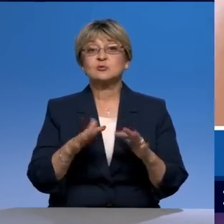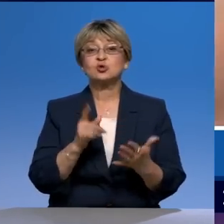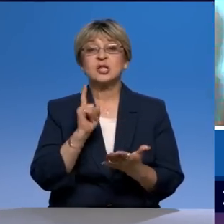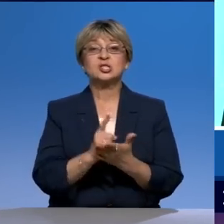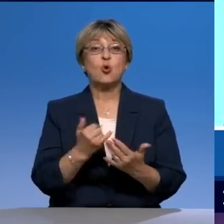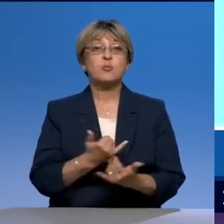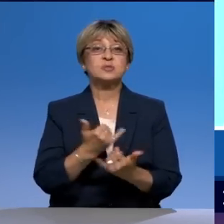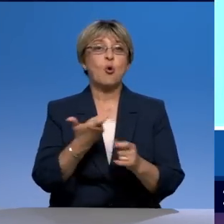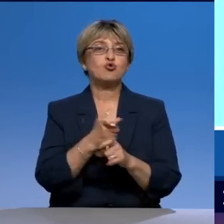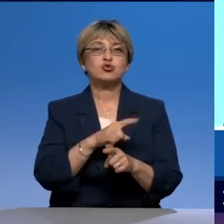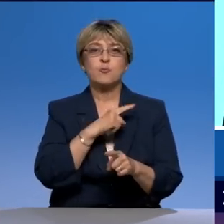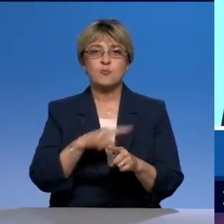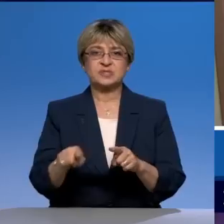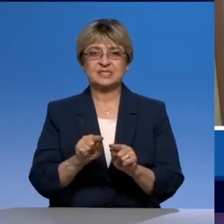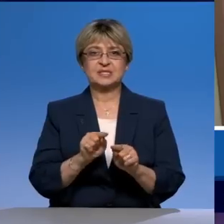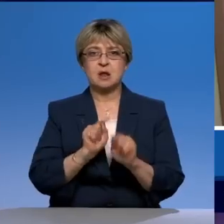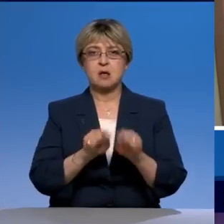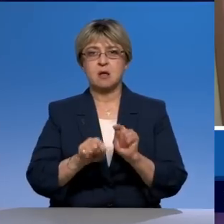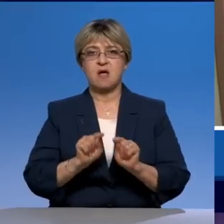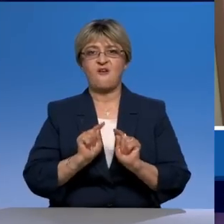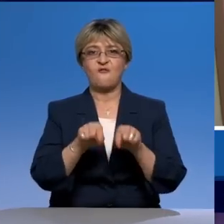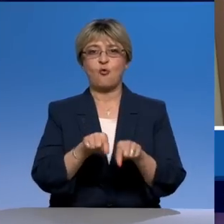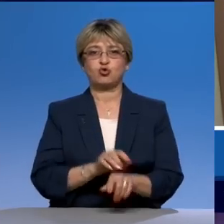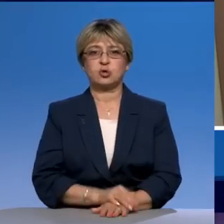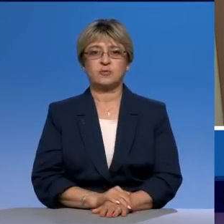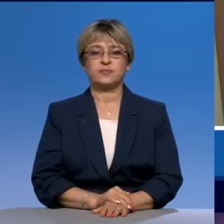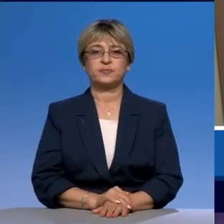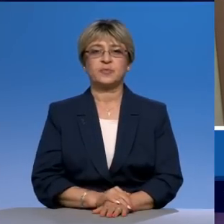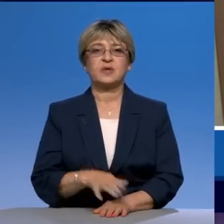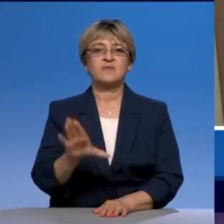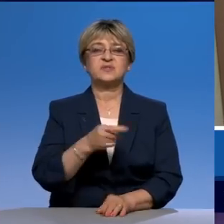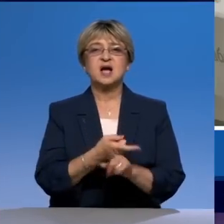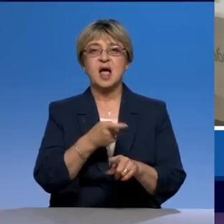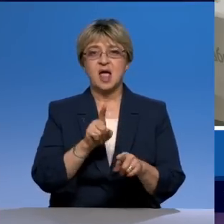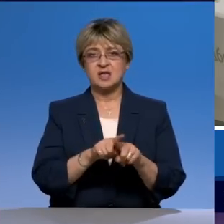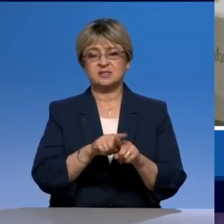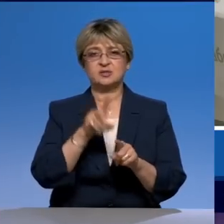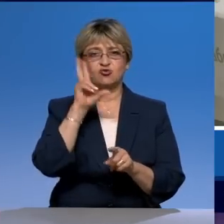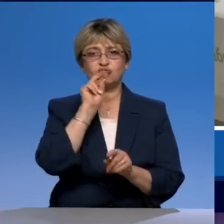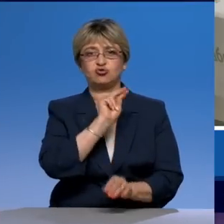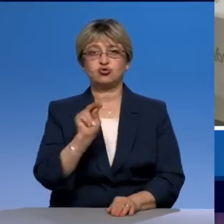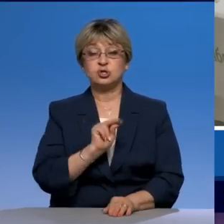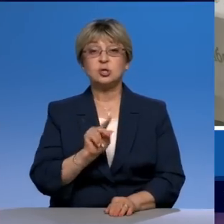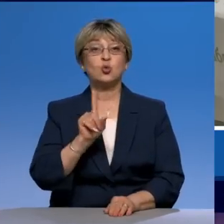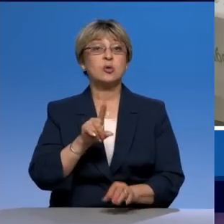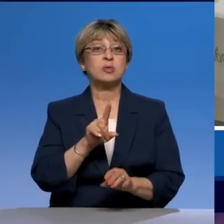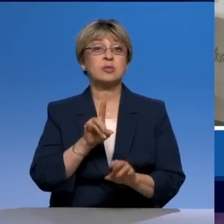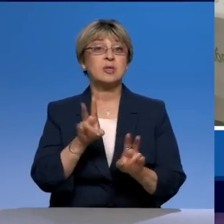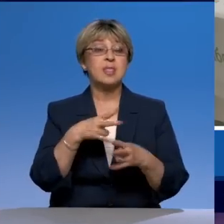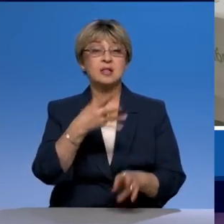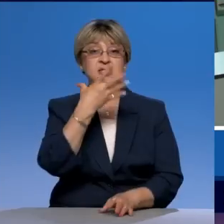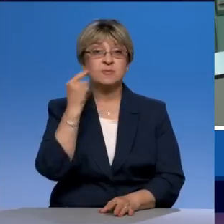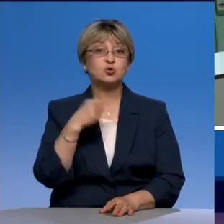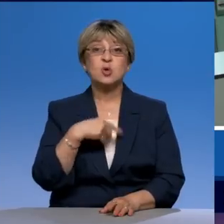обеспечить очень быстрый ввод этих всех реквизитов. Но нельзя забывать про то, что у нас не